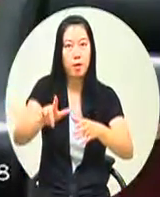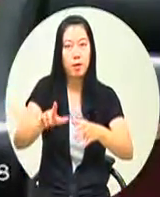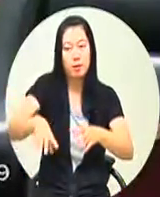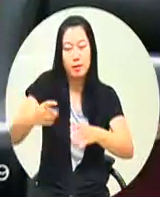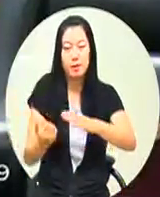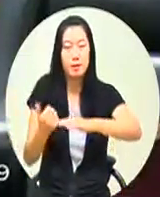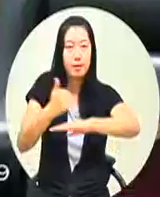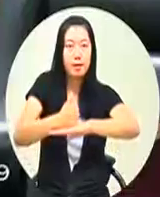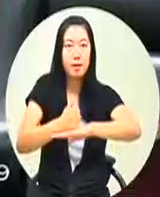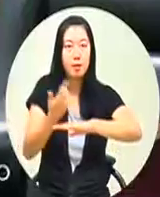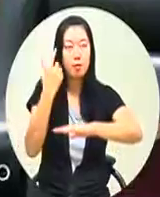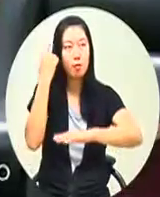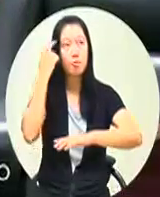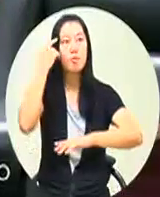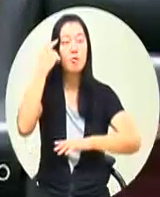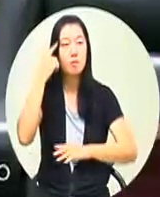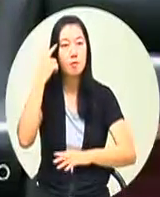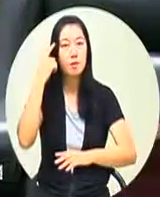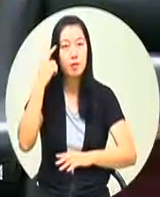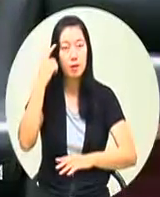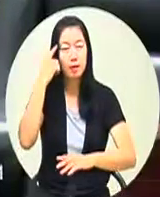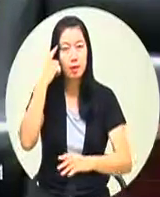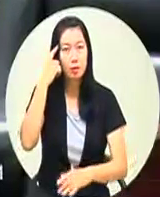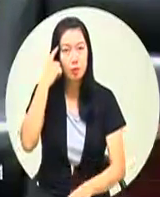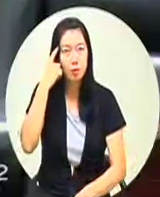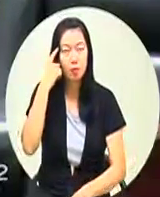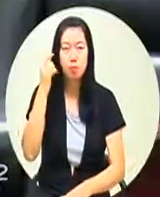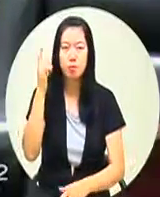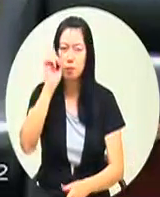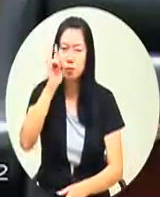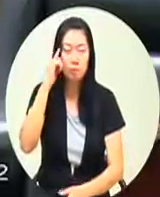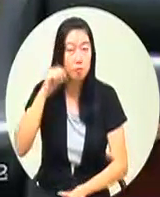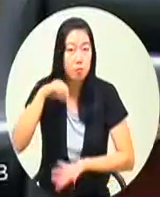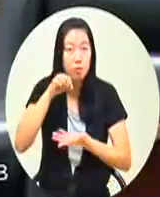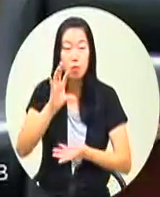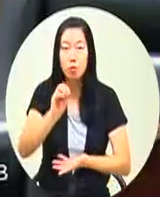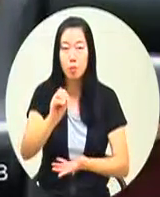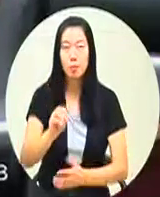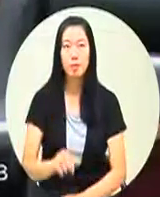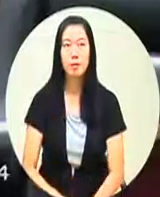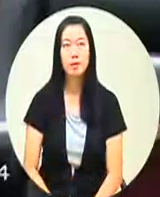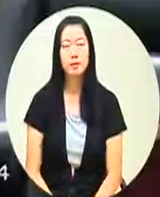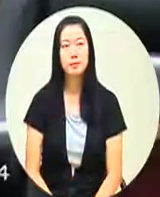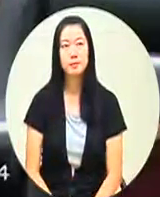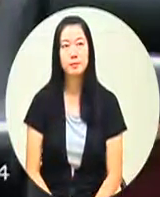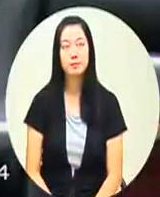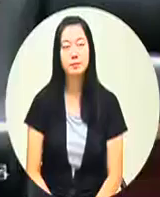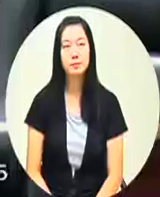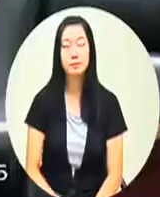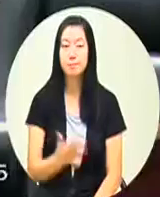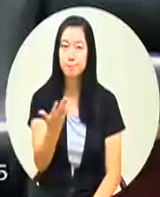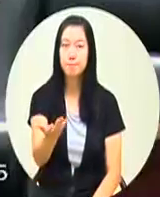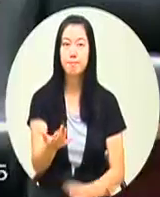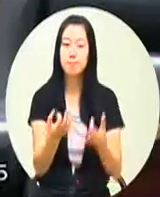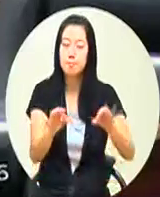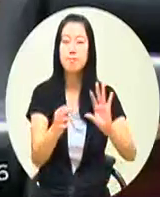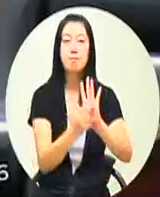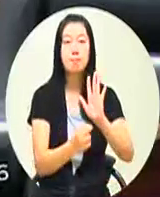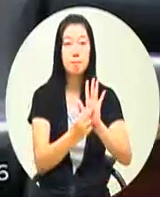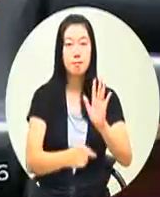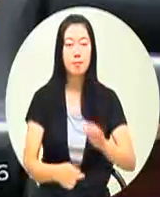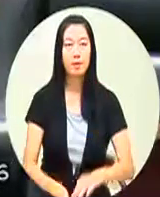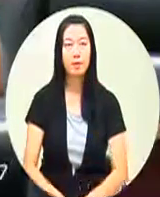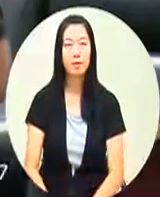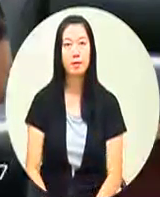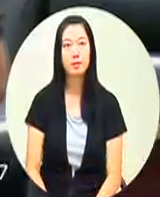法，或者怎么样去做改善这件事情？是不是也请我们新来的水公司的经理来跟大家简单说明一下？ 请